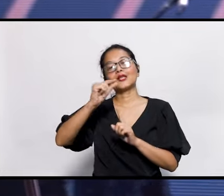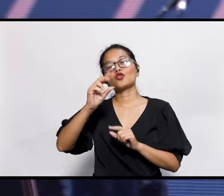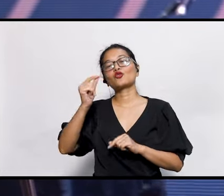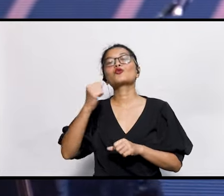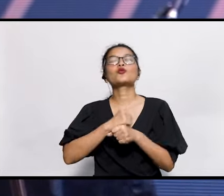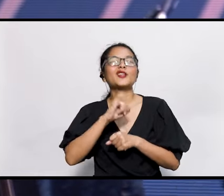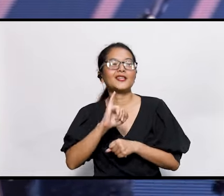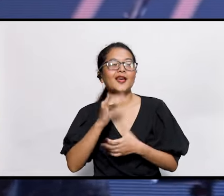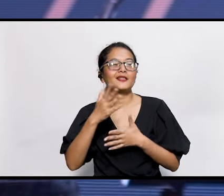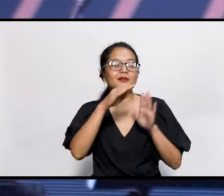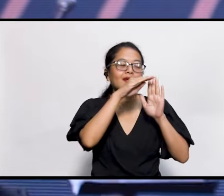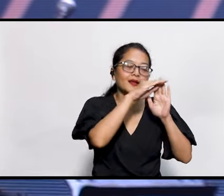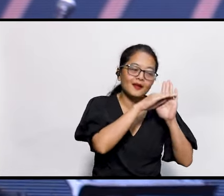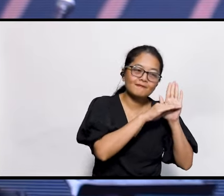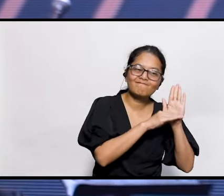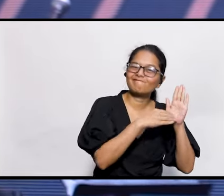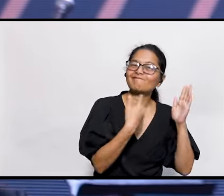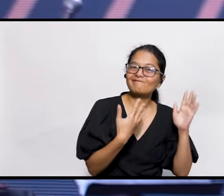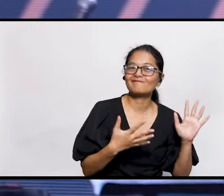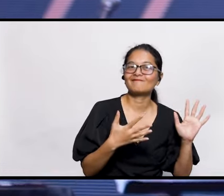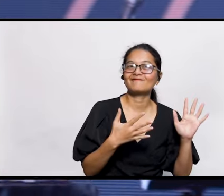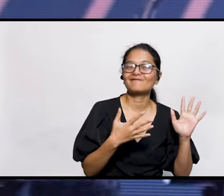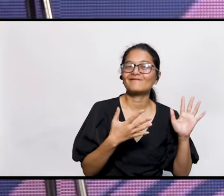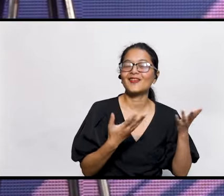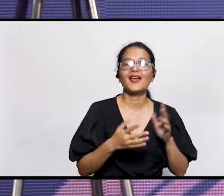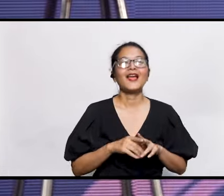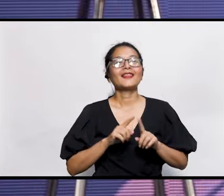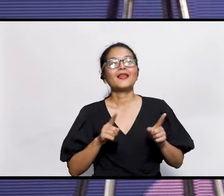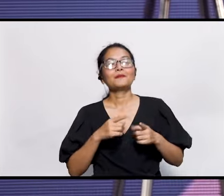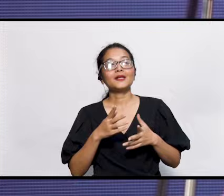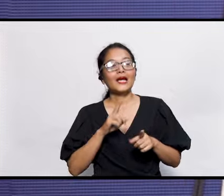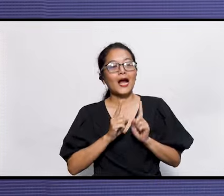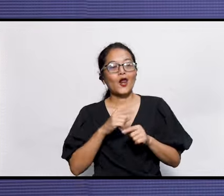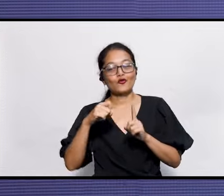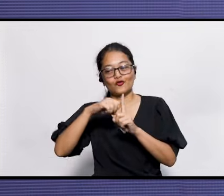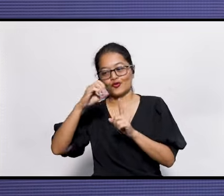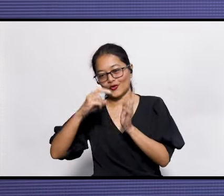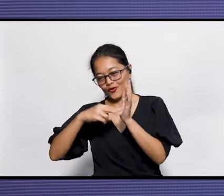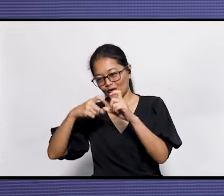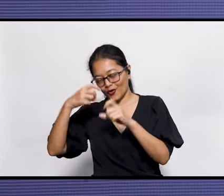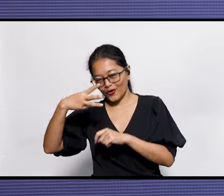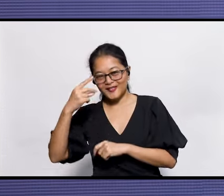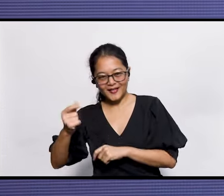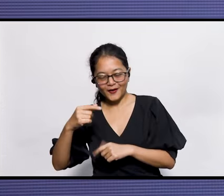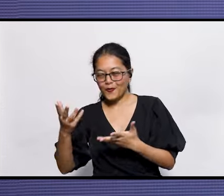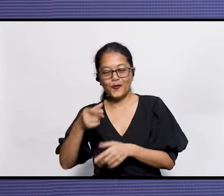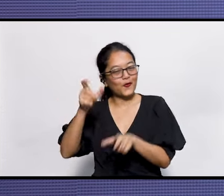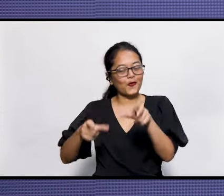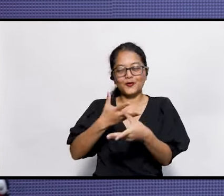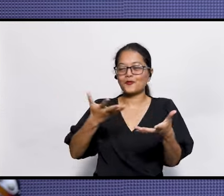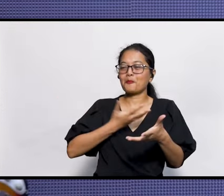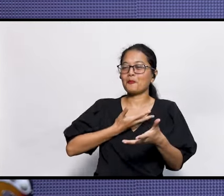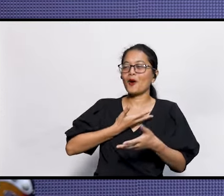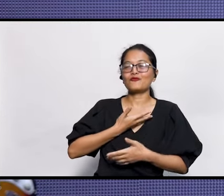not so excited Nobody will come to the concert late everybody akan willing untuk menunggu 2